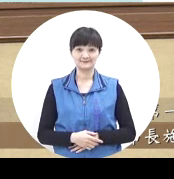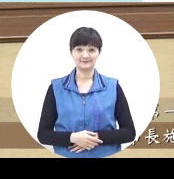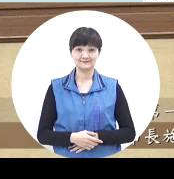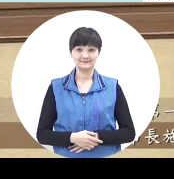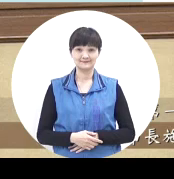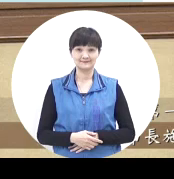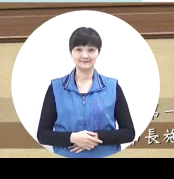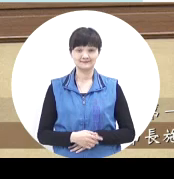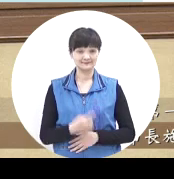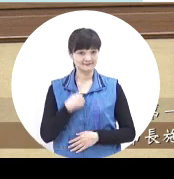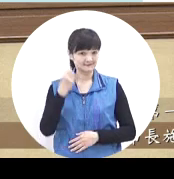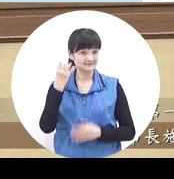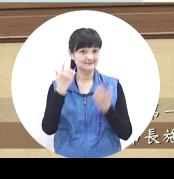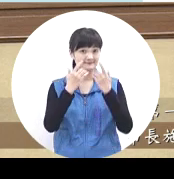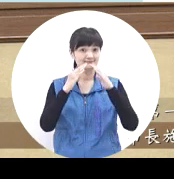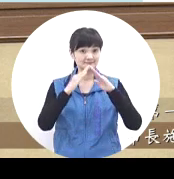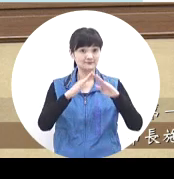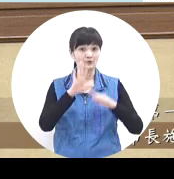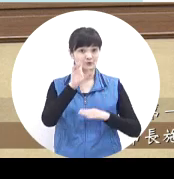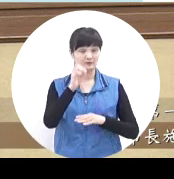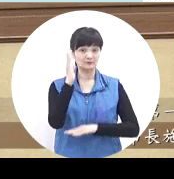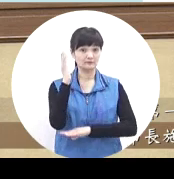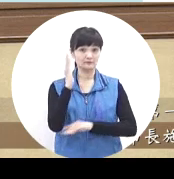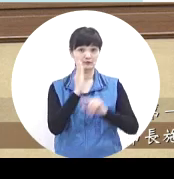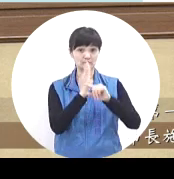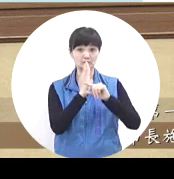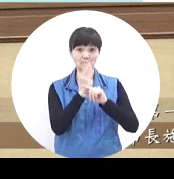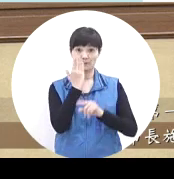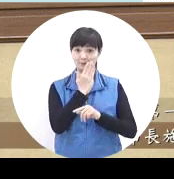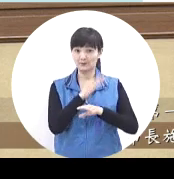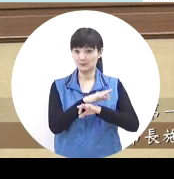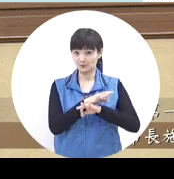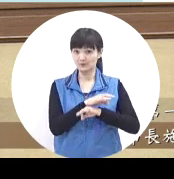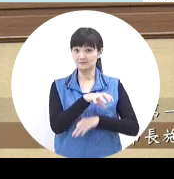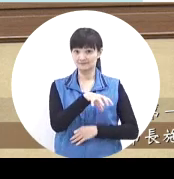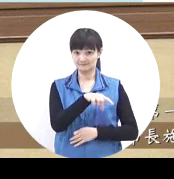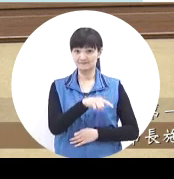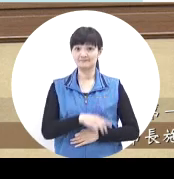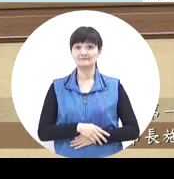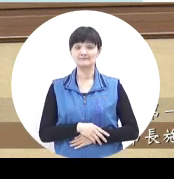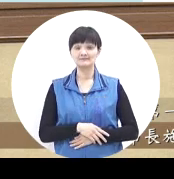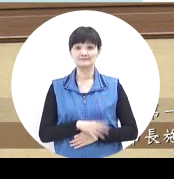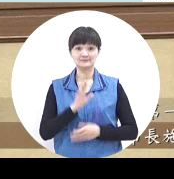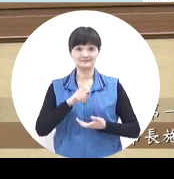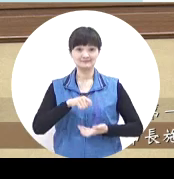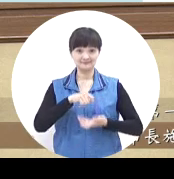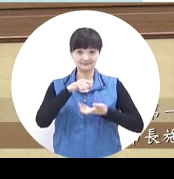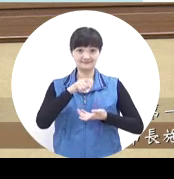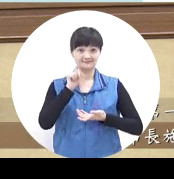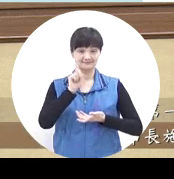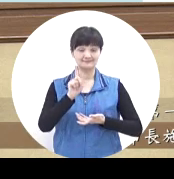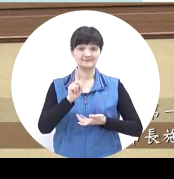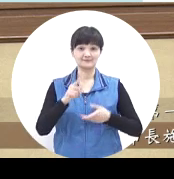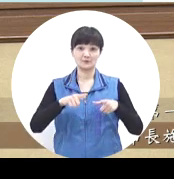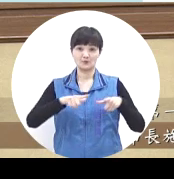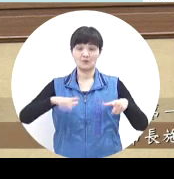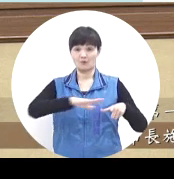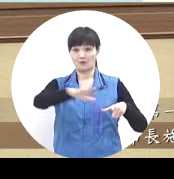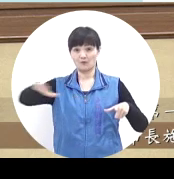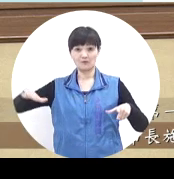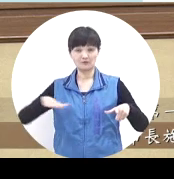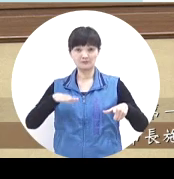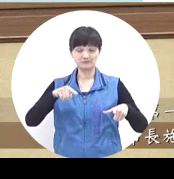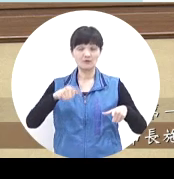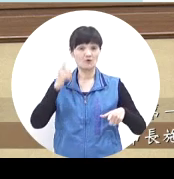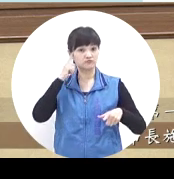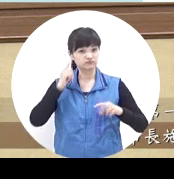所以我们新北市在府中美学这个地方，我们特别提出了双轴山广场来改善工程，